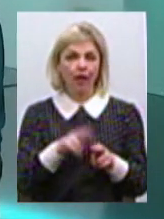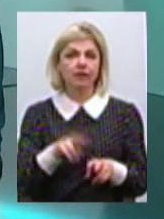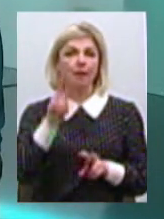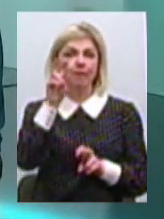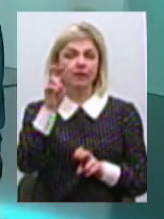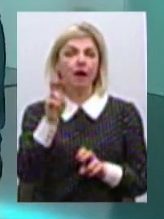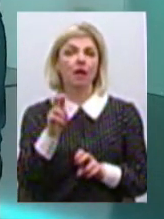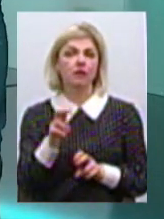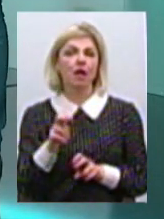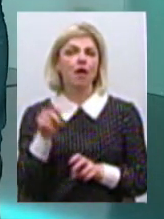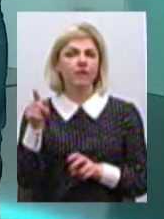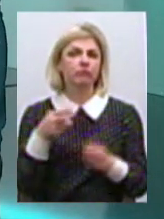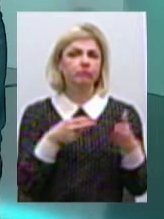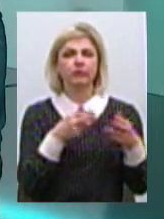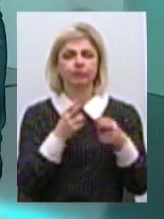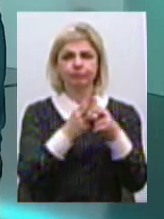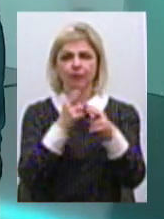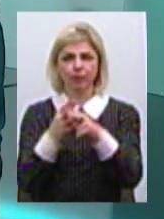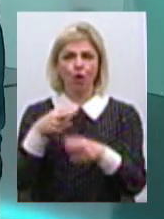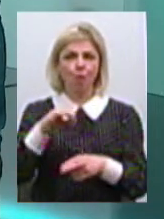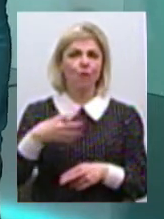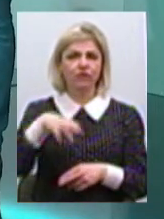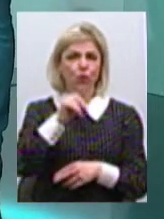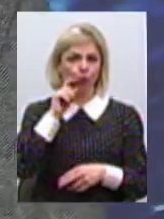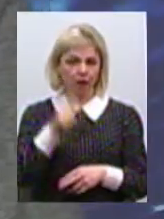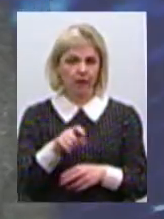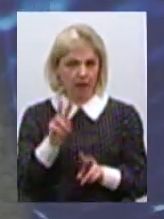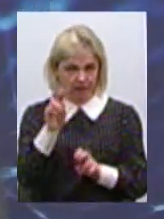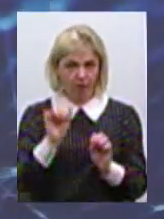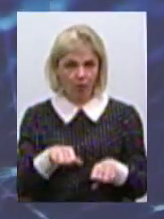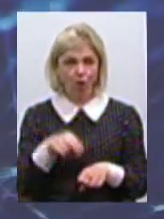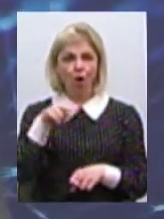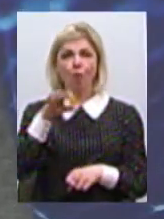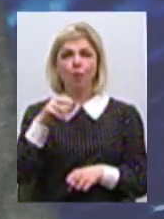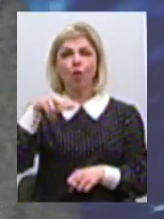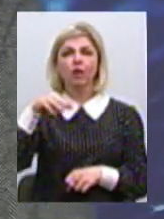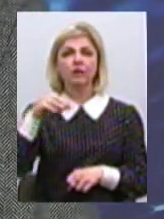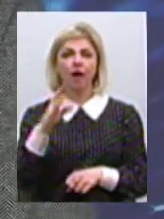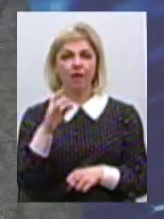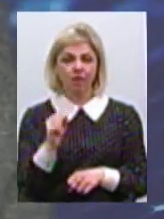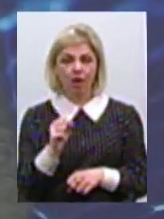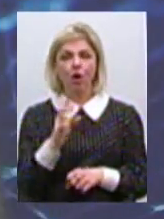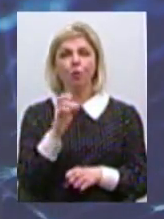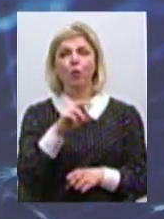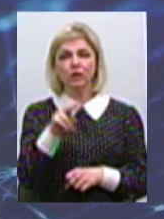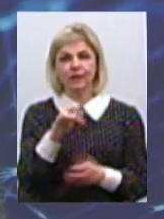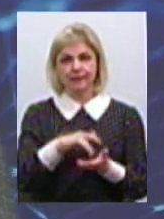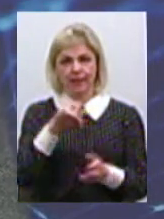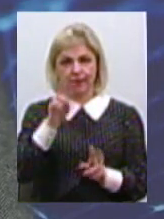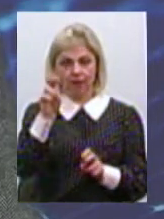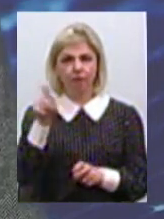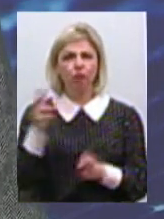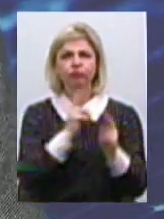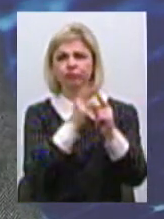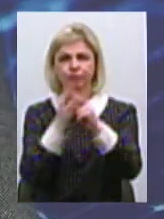по всій Україні. Це можете його назвати? Це Полтавобудцентр. То Полтавобудцентр. Вони блокують по всій